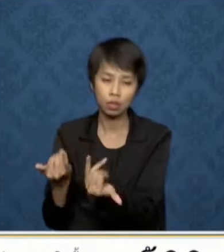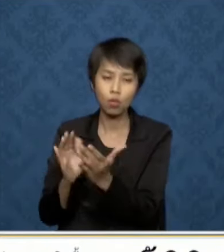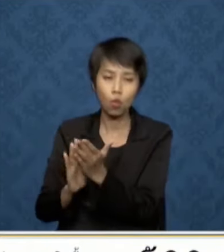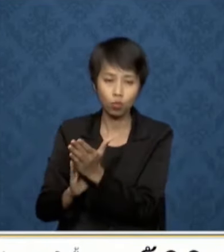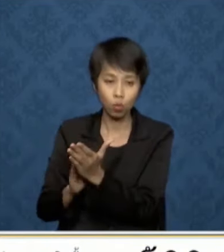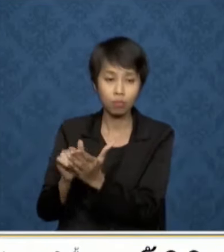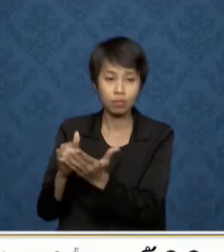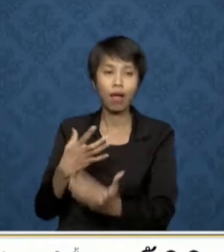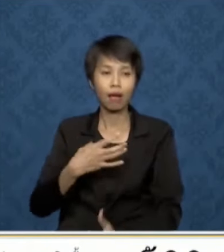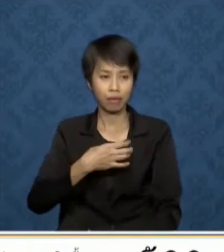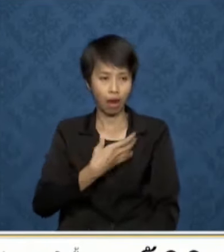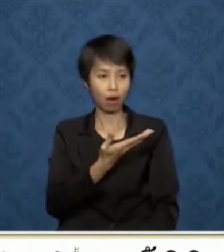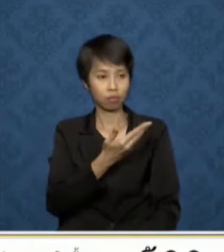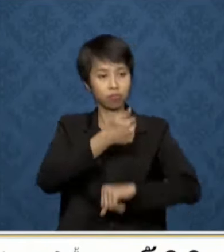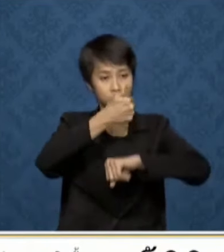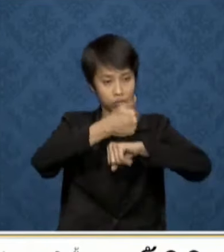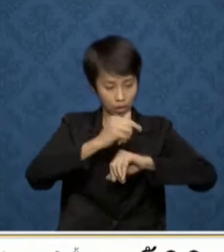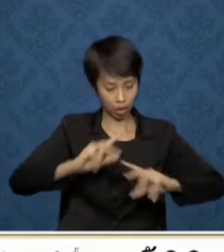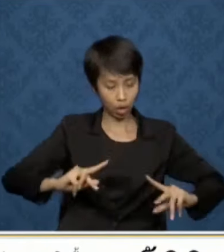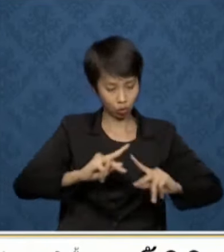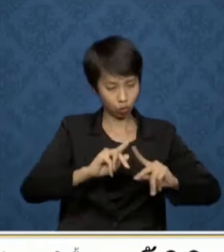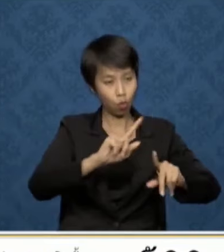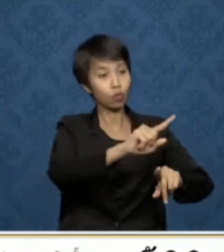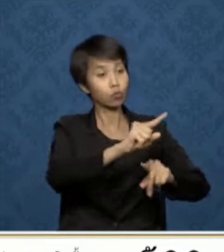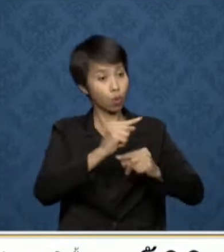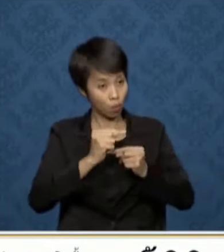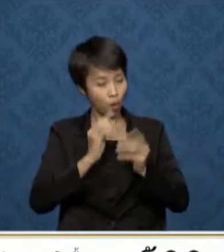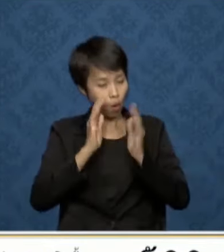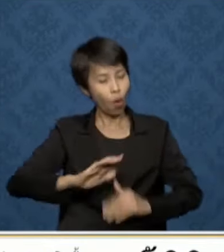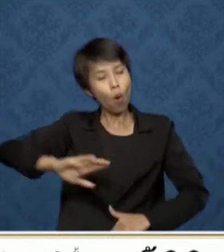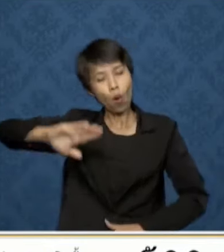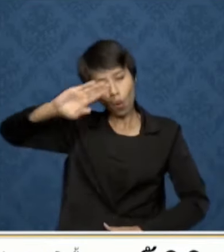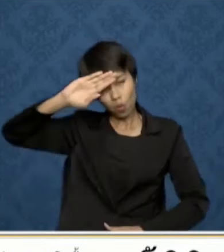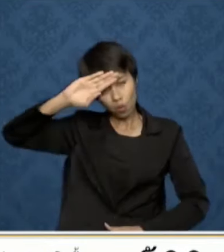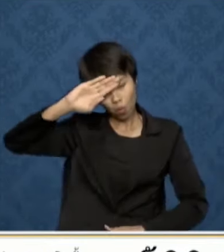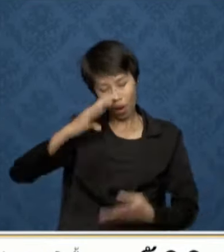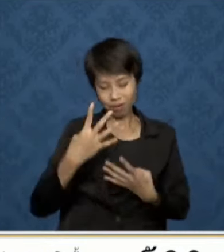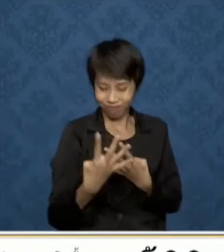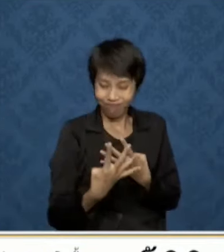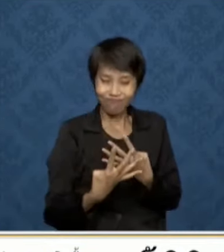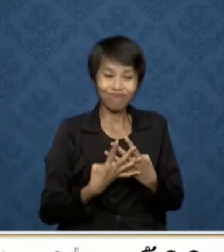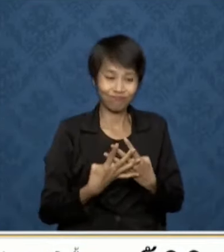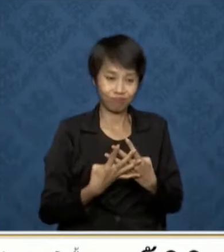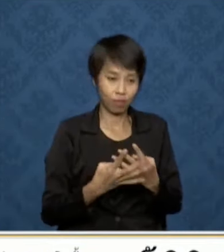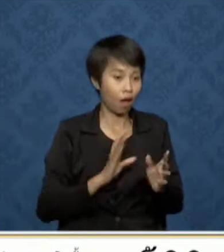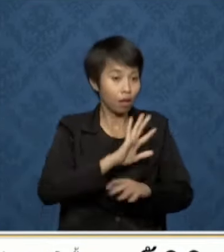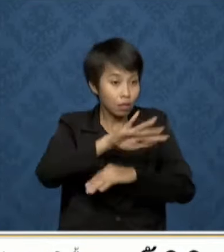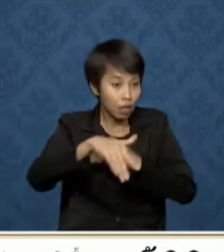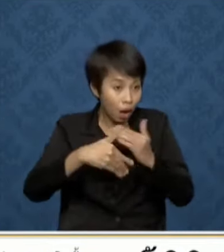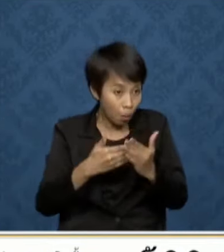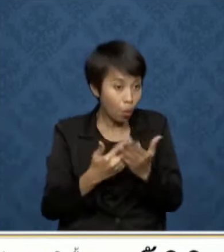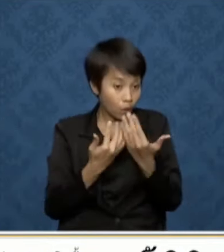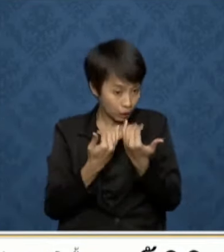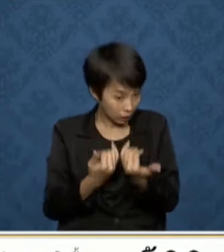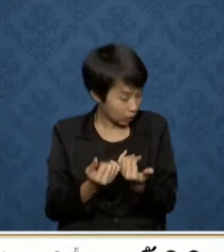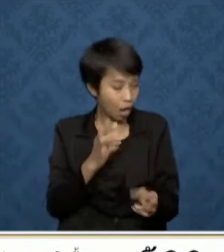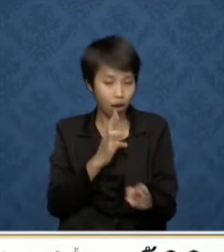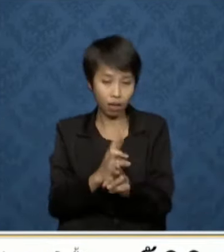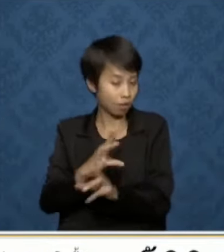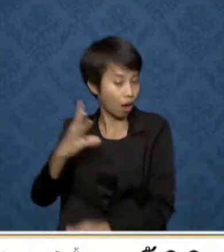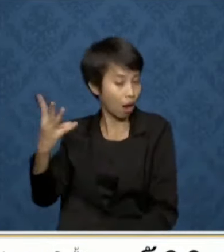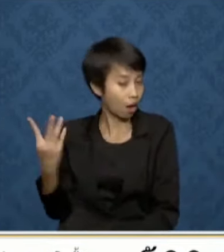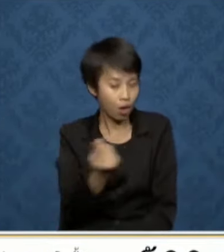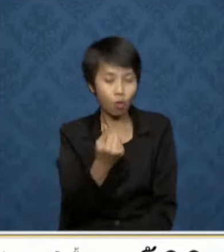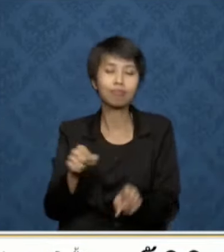และผมอยากใหท่วนตีเนี่ย ช่วยตอบดว่าผู้ป่วยที่เป็ผู้ต้ขงทุก ทุกคนจะได้รับการรักษาที่รวดเร็ว